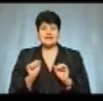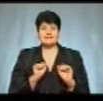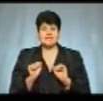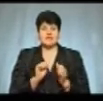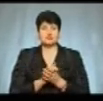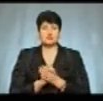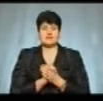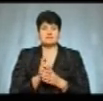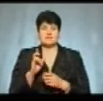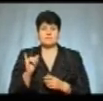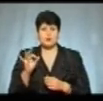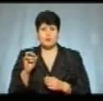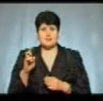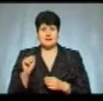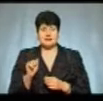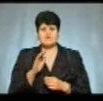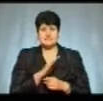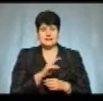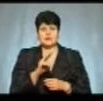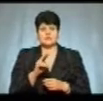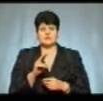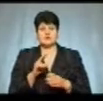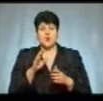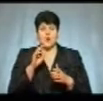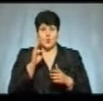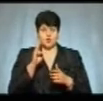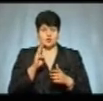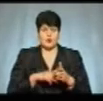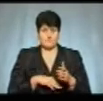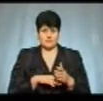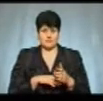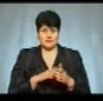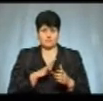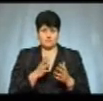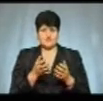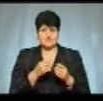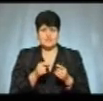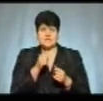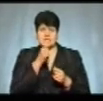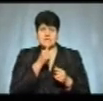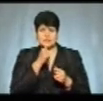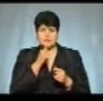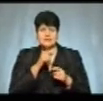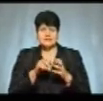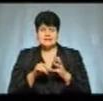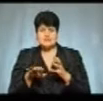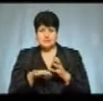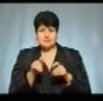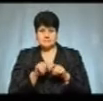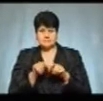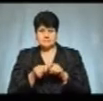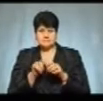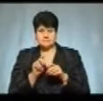товариства «Біобластер» Василя Лишака оштрафували. Були відібрані відповідні проби ґрунтів для